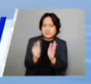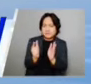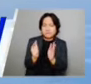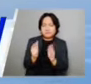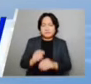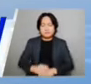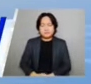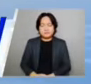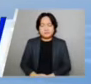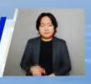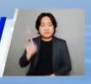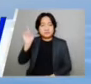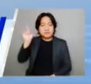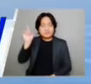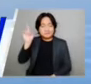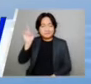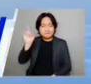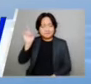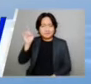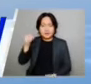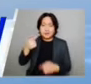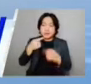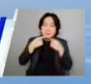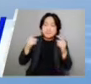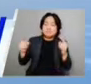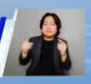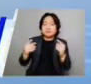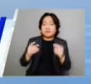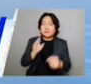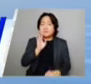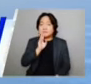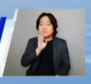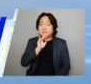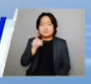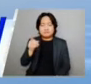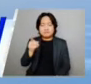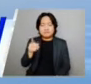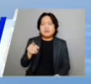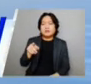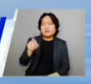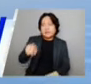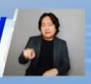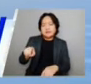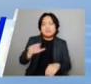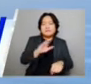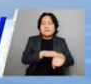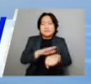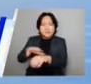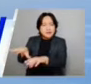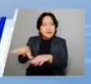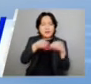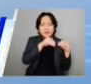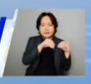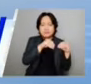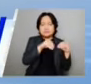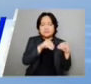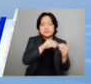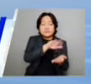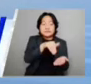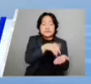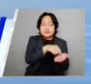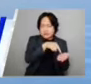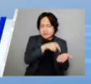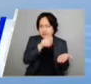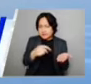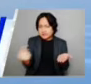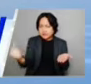Ang pinakamalapit po na evacuation center ay sa CSU Aparig. Maaloy na rin sa bayan ng Santa Ana. Halos